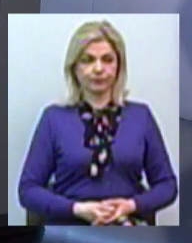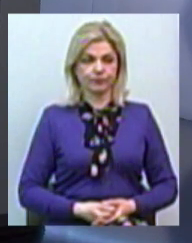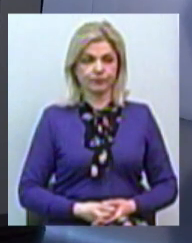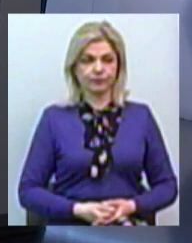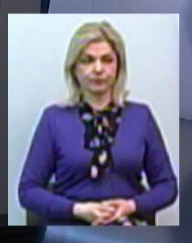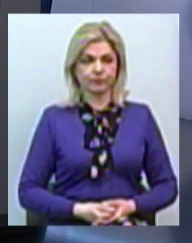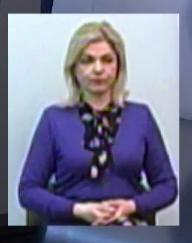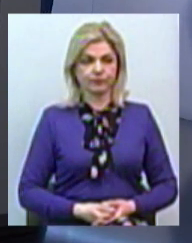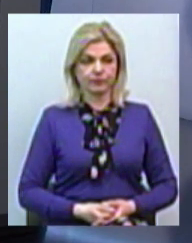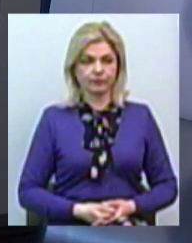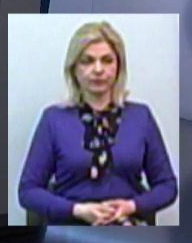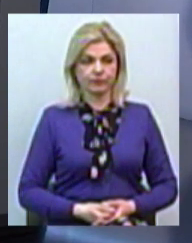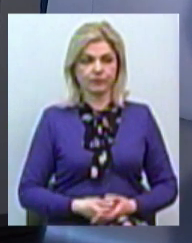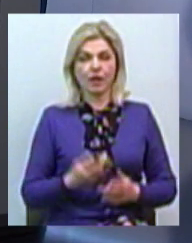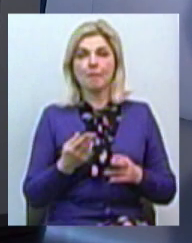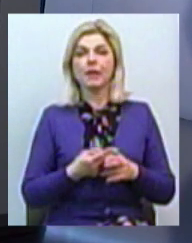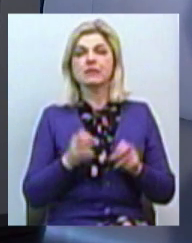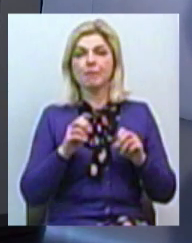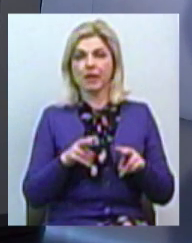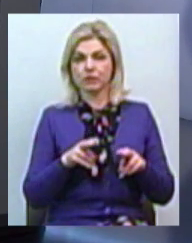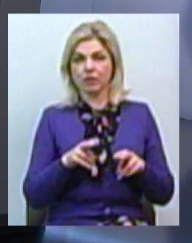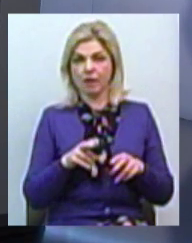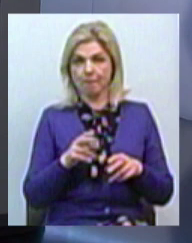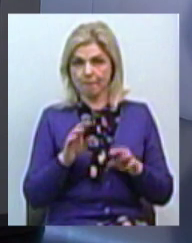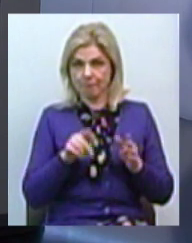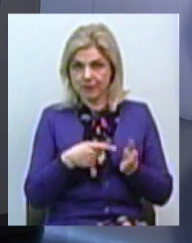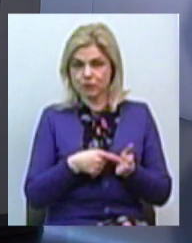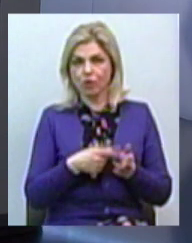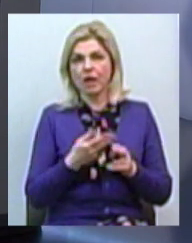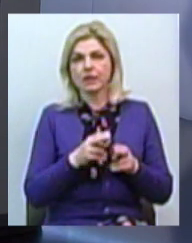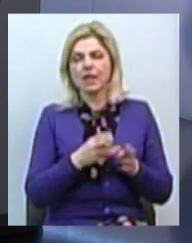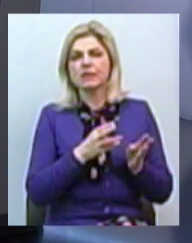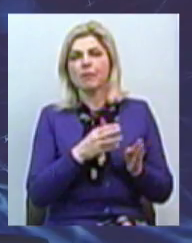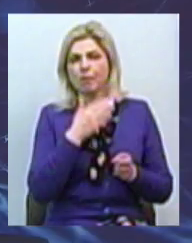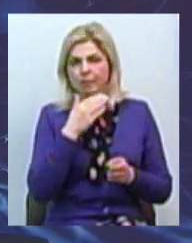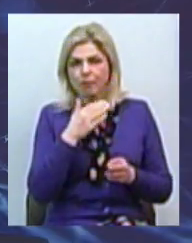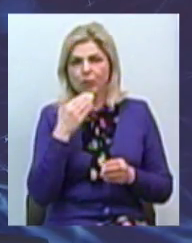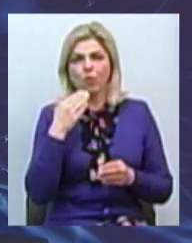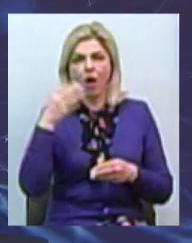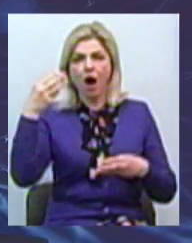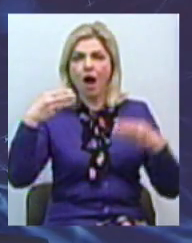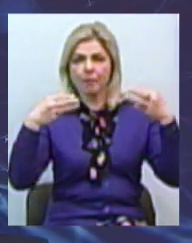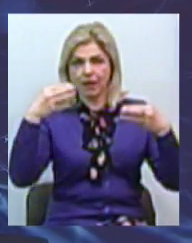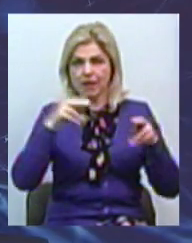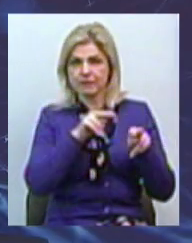вечір. «Безпечне місто» – це система камер відеоспостереження,